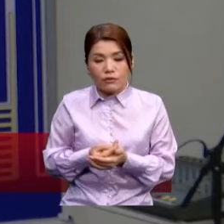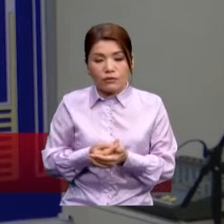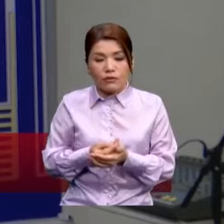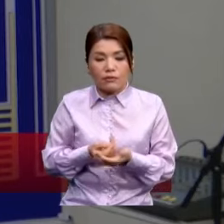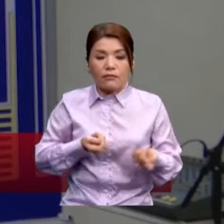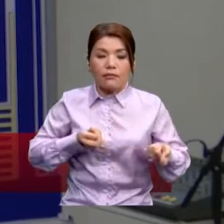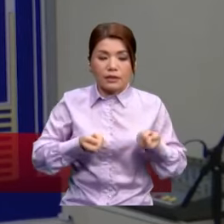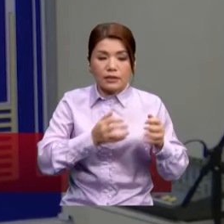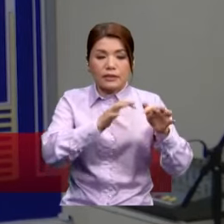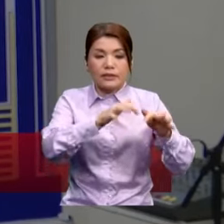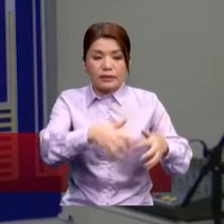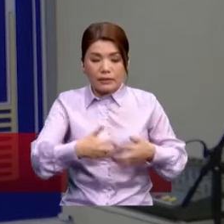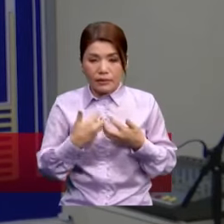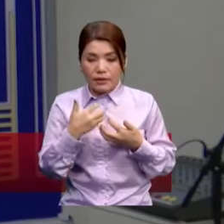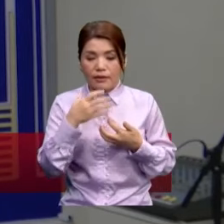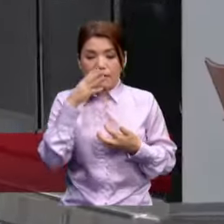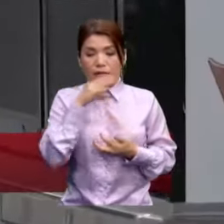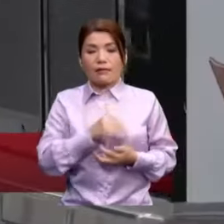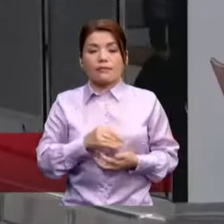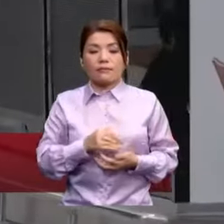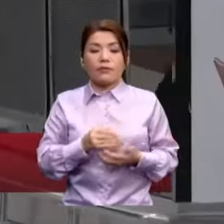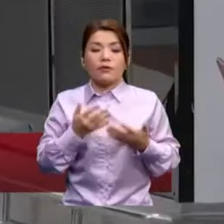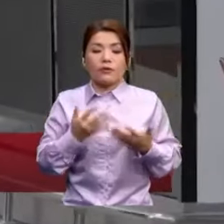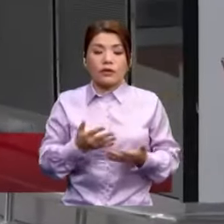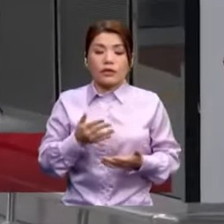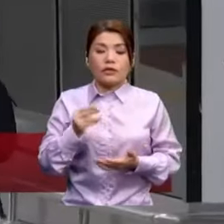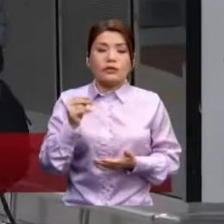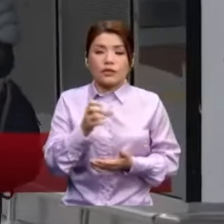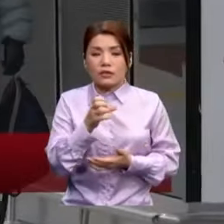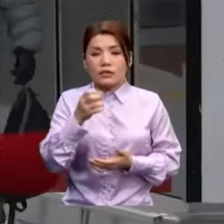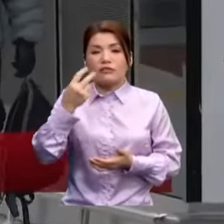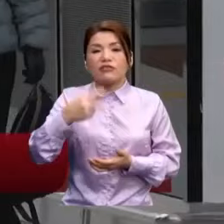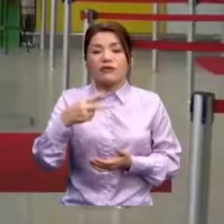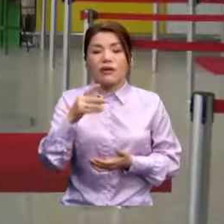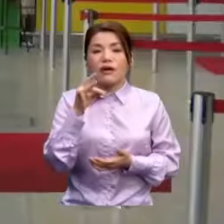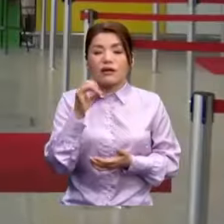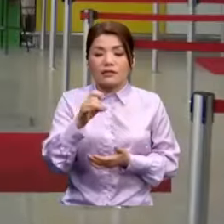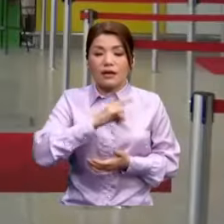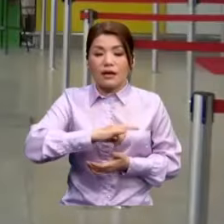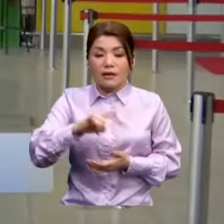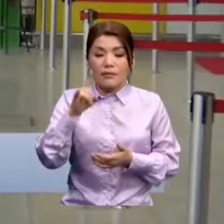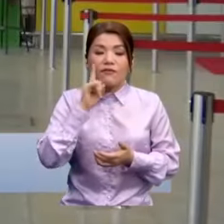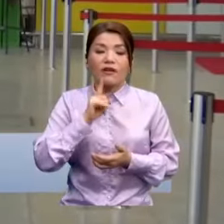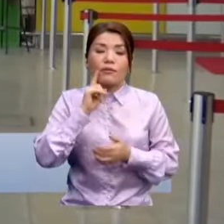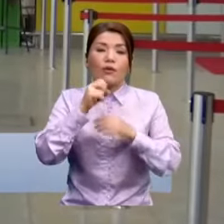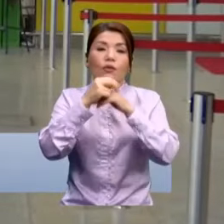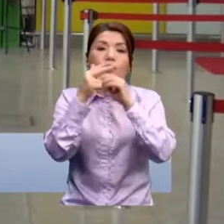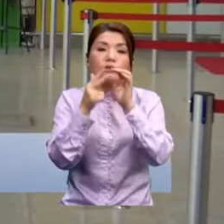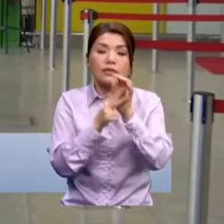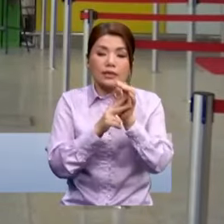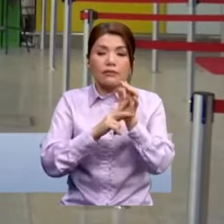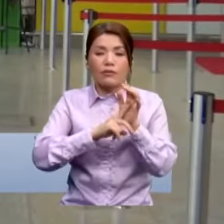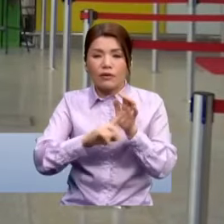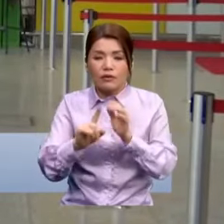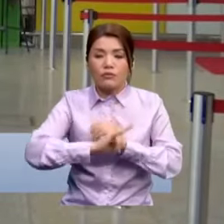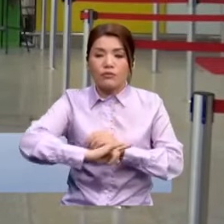өзінің басқаруына алуға кепілі бар. Сағатына 20 рейс қабылдай алатын Астана әуежайы әзірге 18 өңірмен